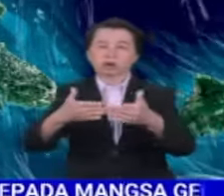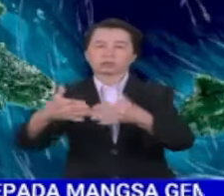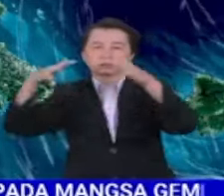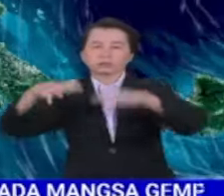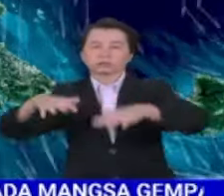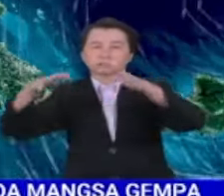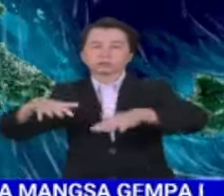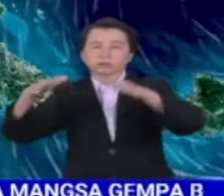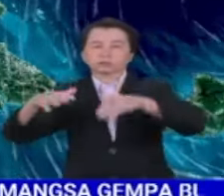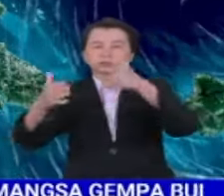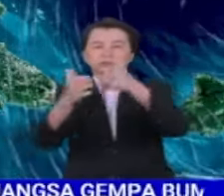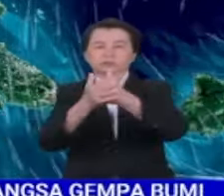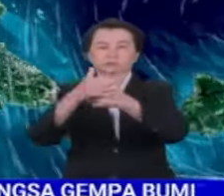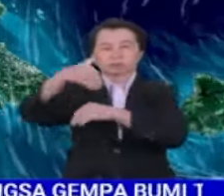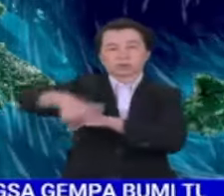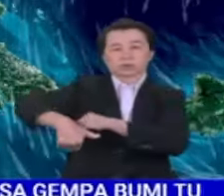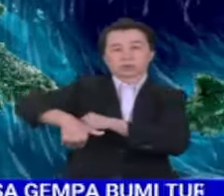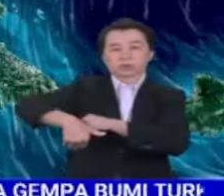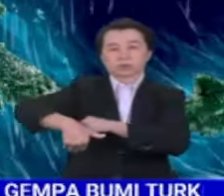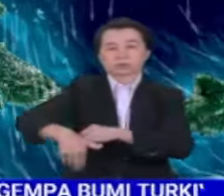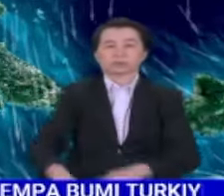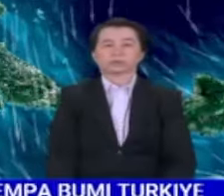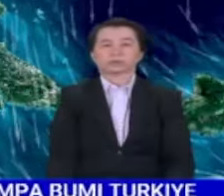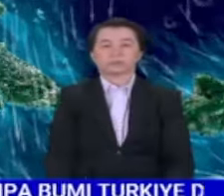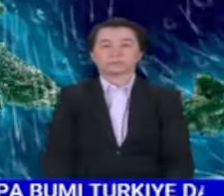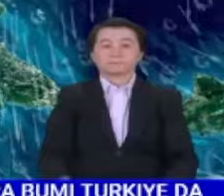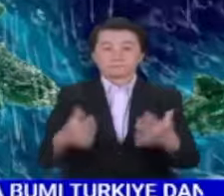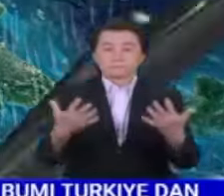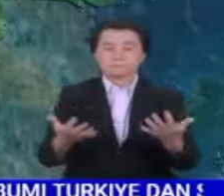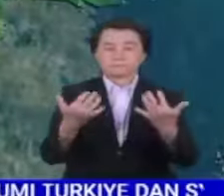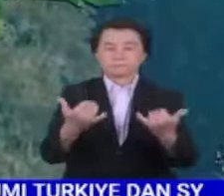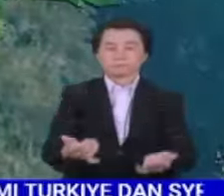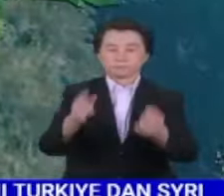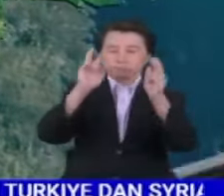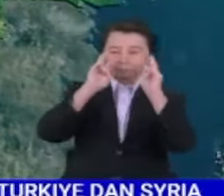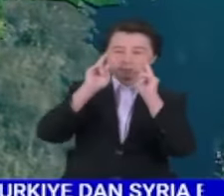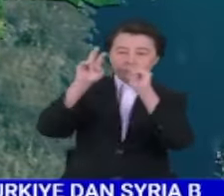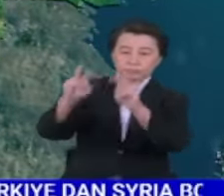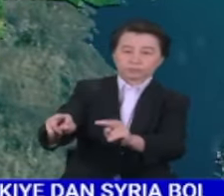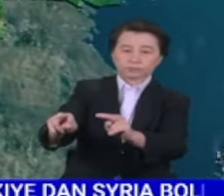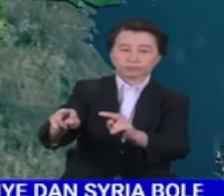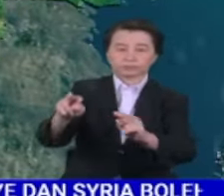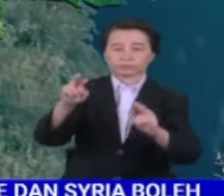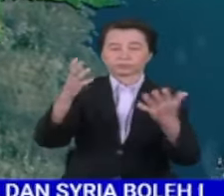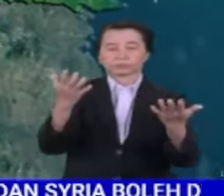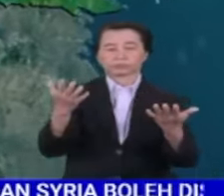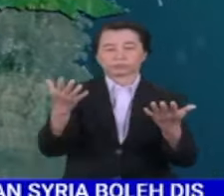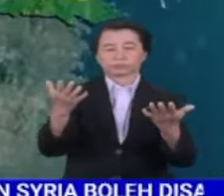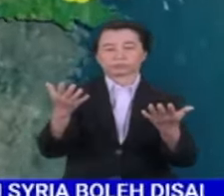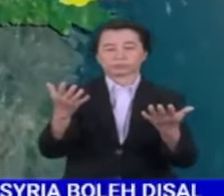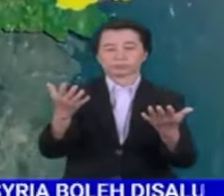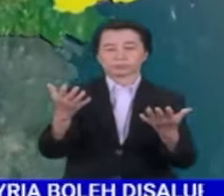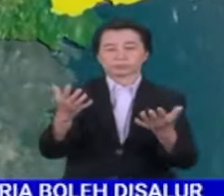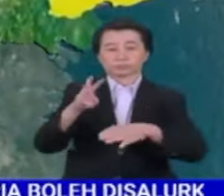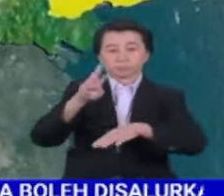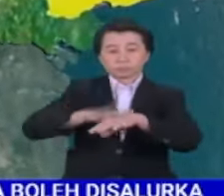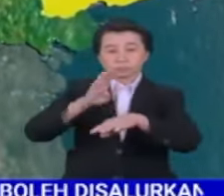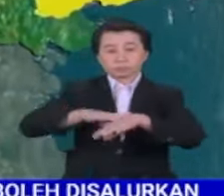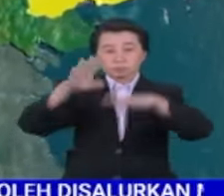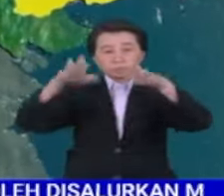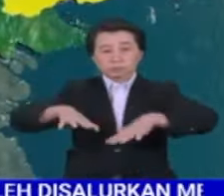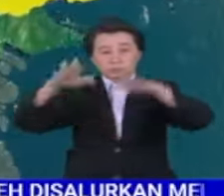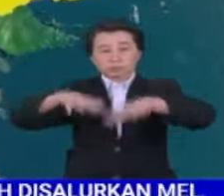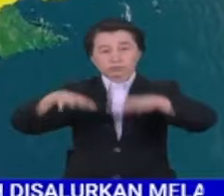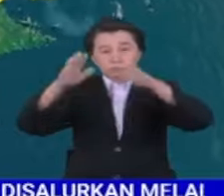Dan malam nanti seterusnya kita perhatikan pula kepada paparan amaran